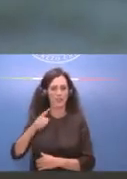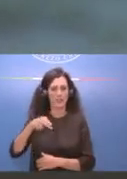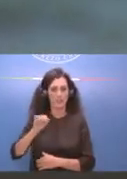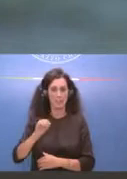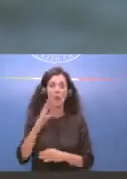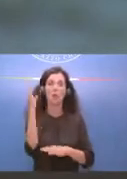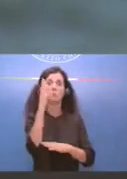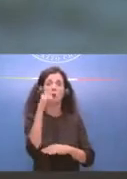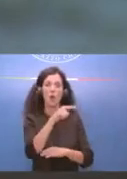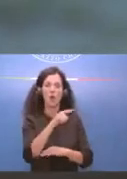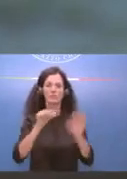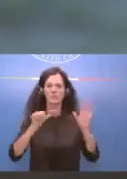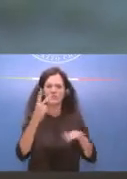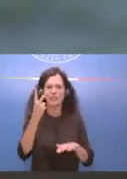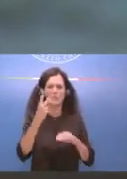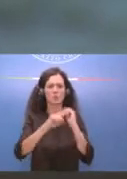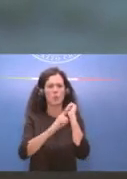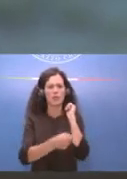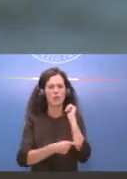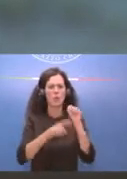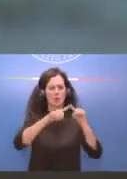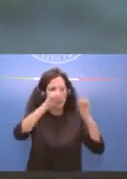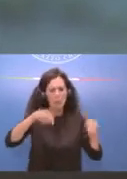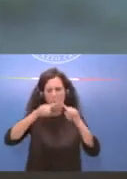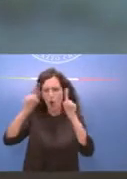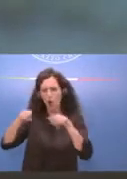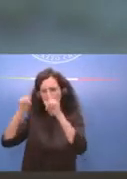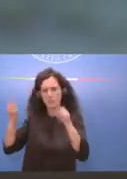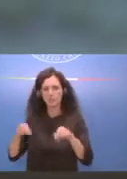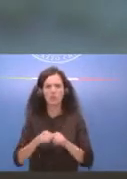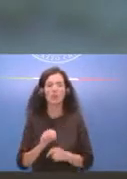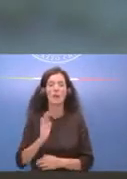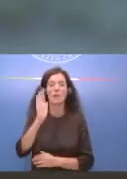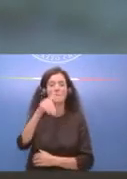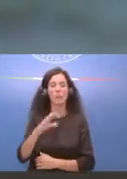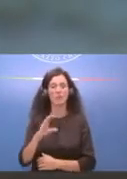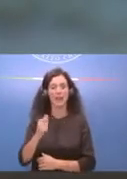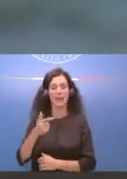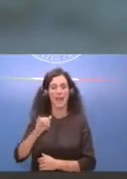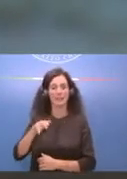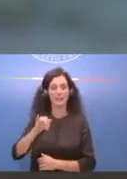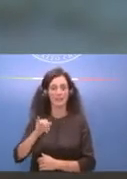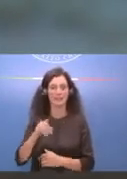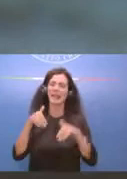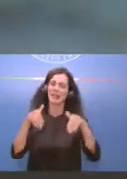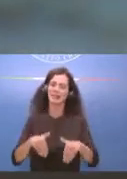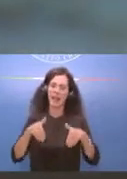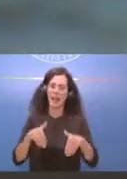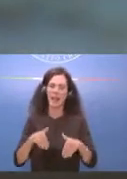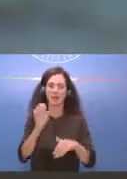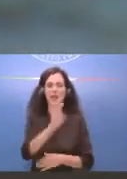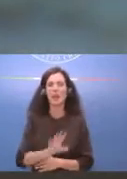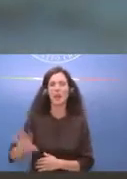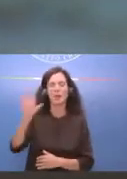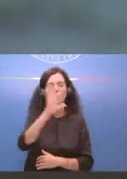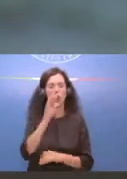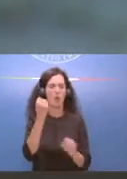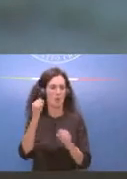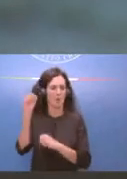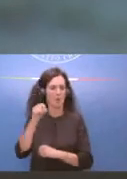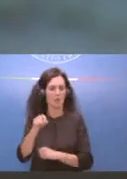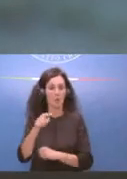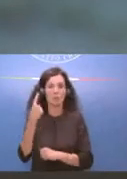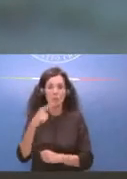portici montecatini inclusa tra le grandi città termali d'europa sono tutti questi luoghi